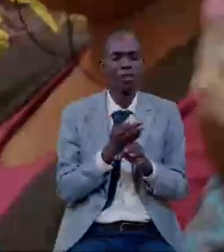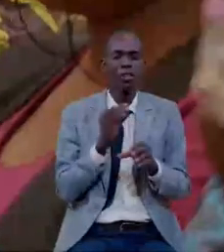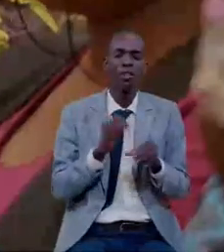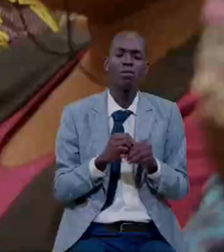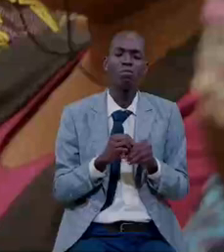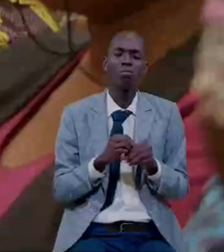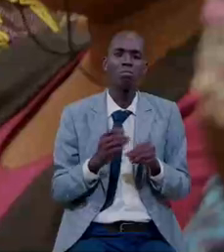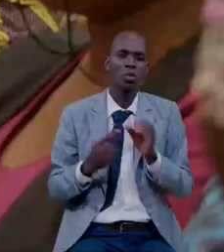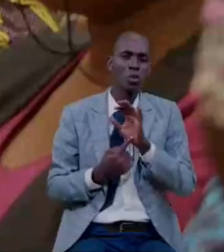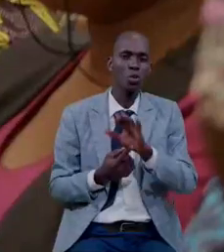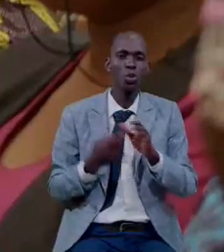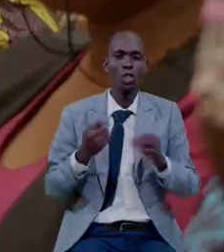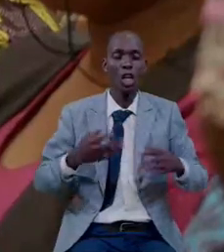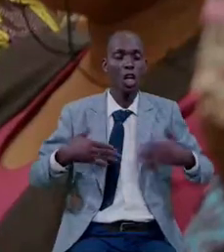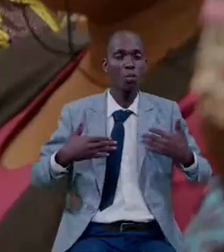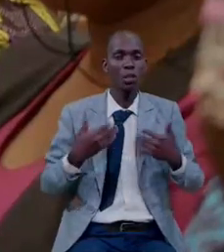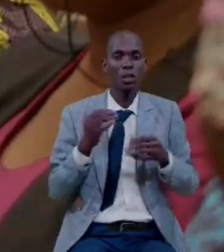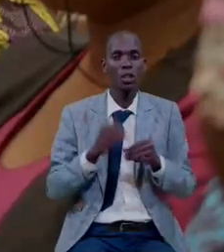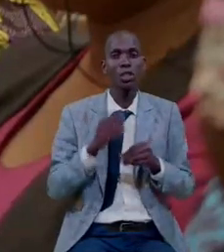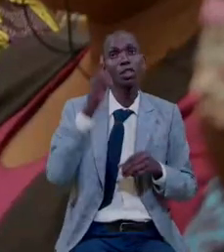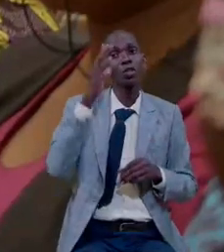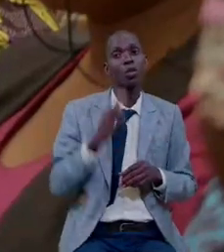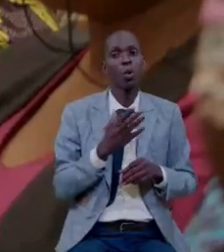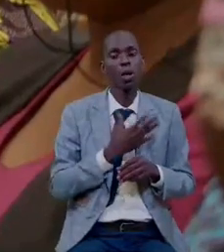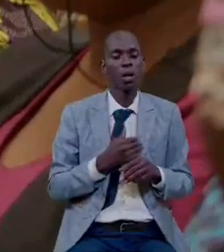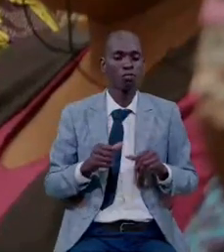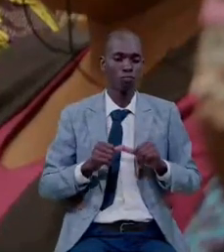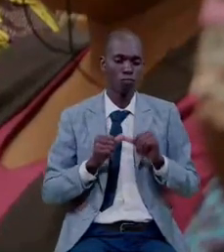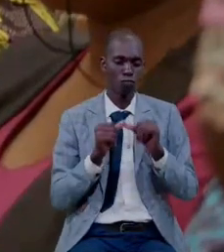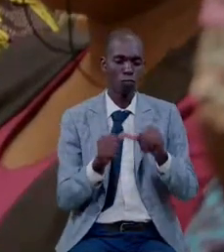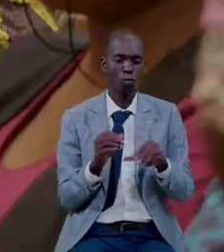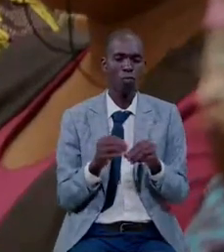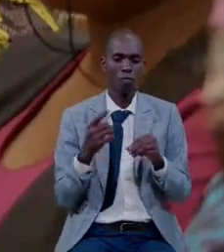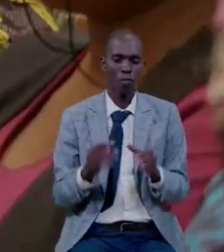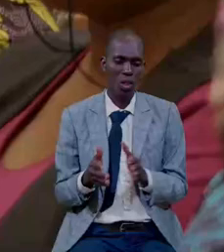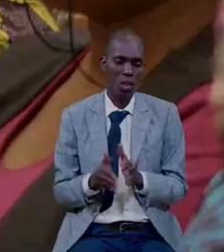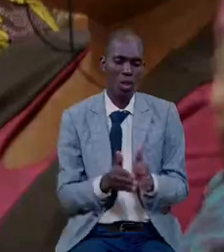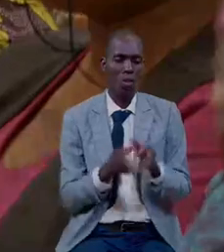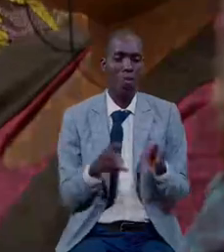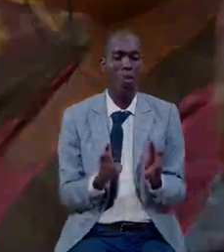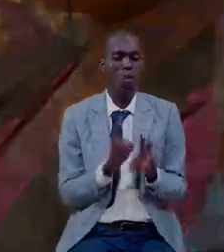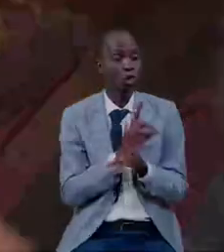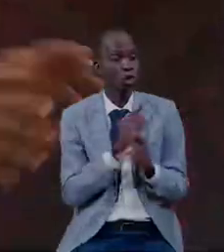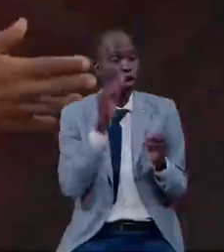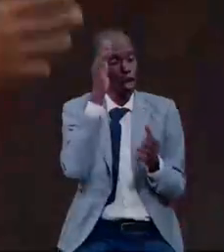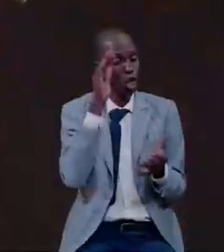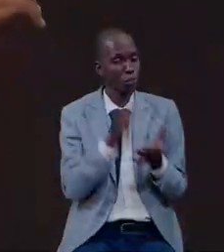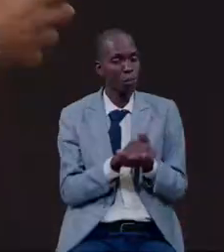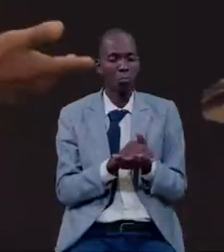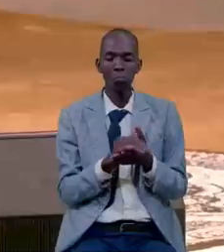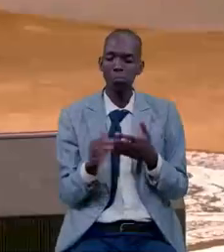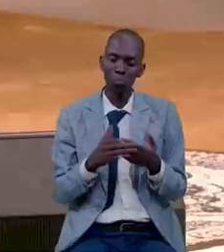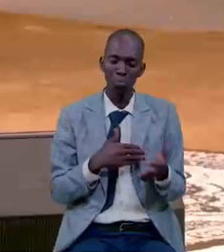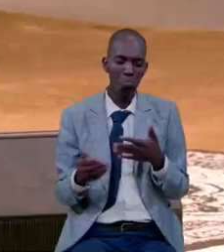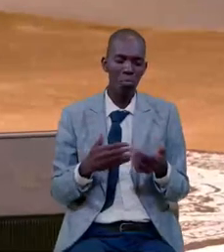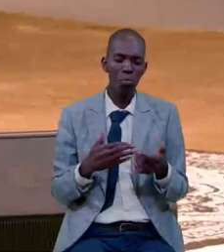le Seigneur, continuer dans la voie étroite. Il n'y a pas encore de mari et leur foi commence à secouer.